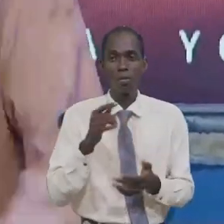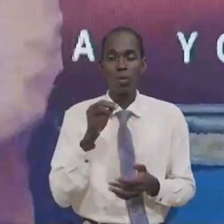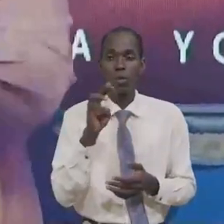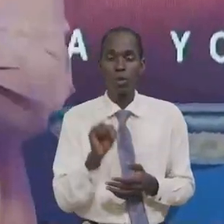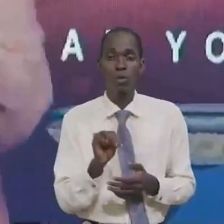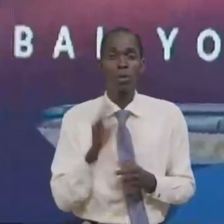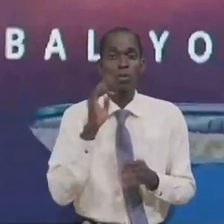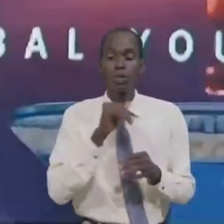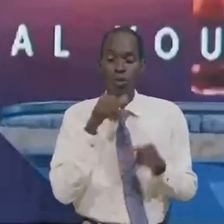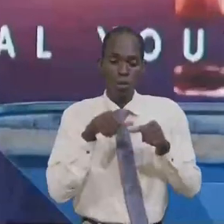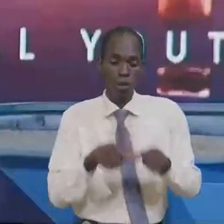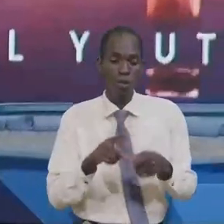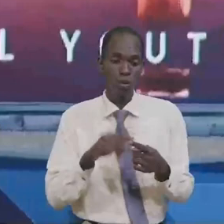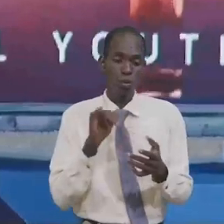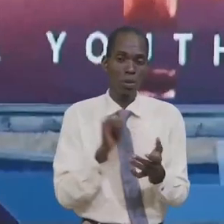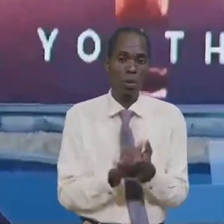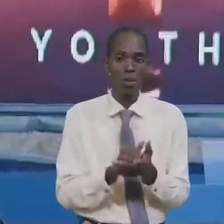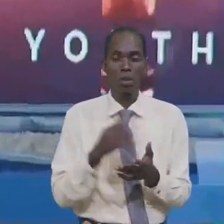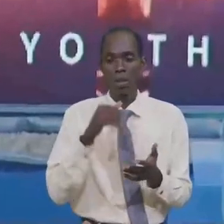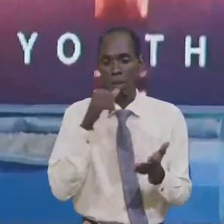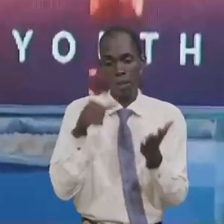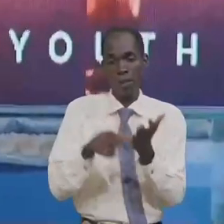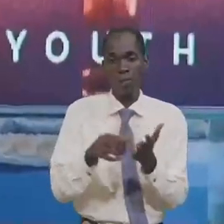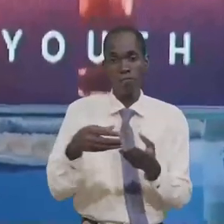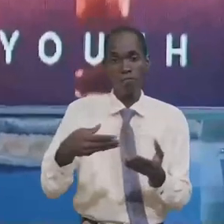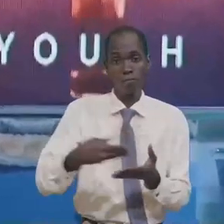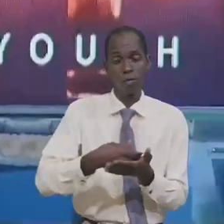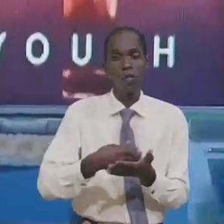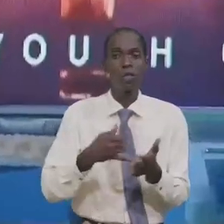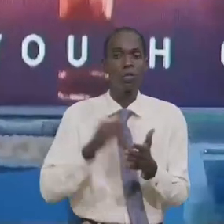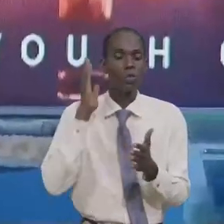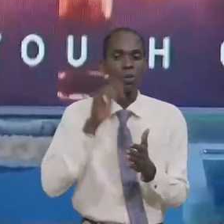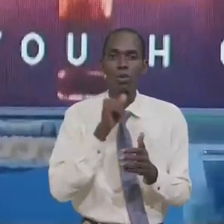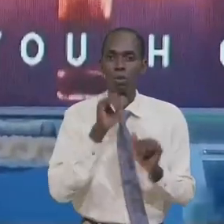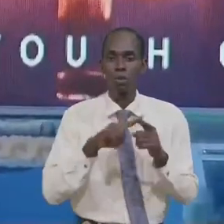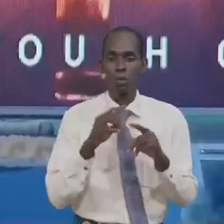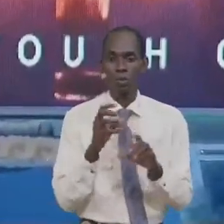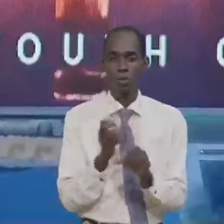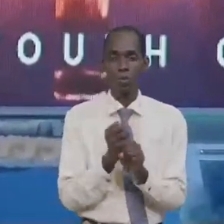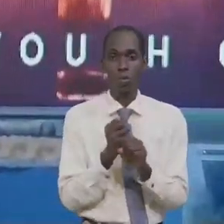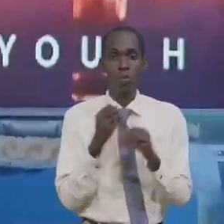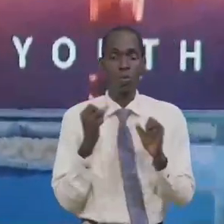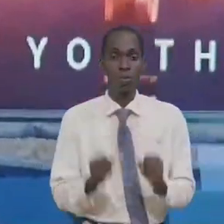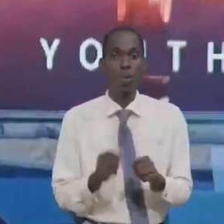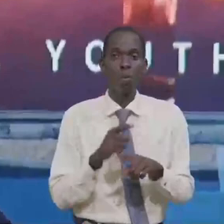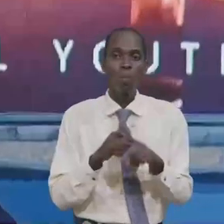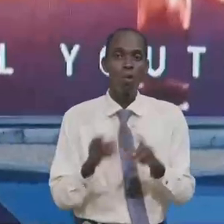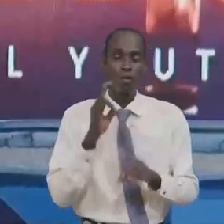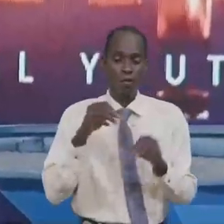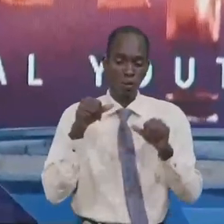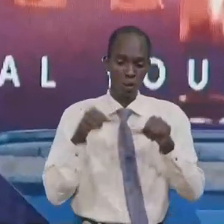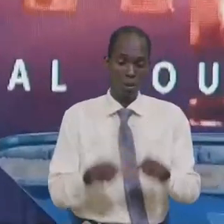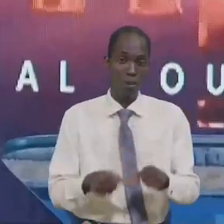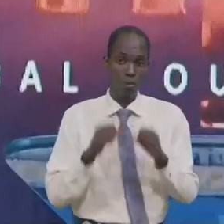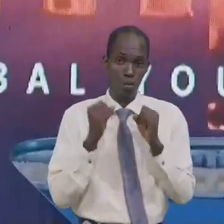collé ça s'enlève pas donc être attaché à ça et tu persévé en cela avec la motivation sachant que tu avais